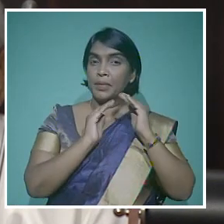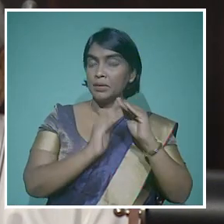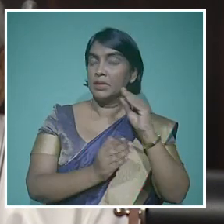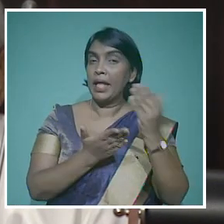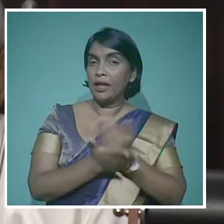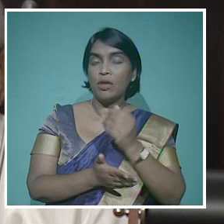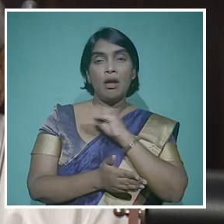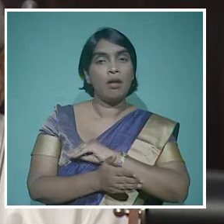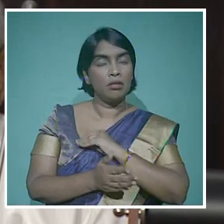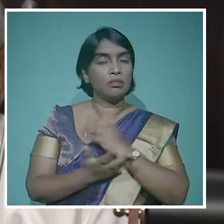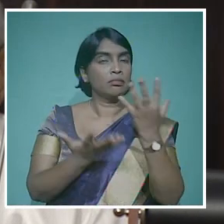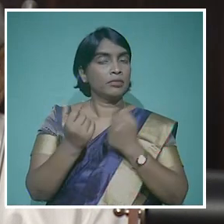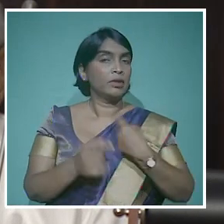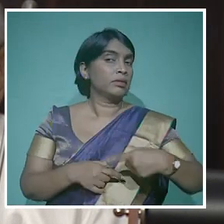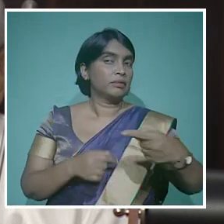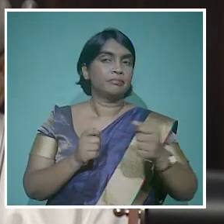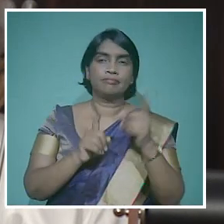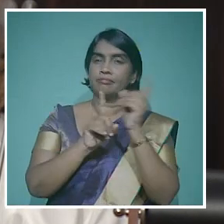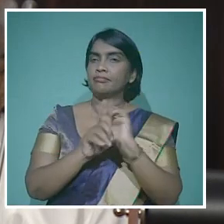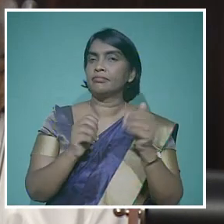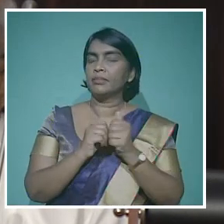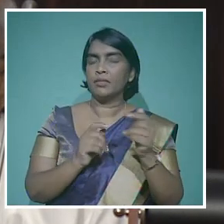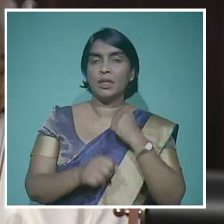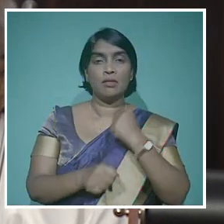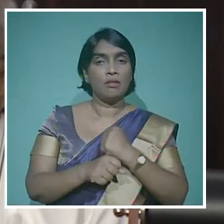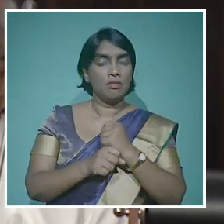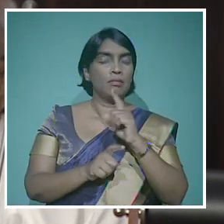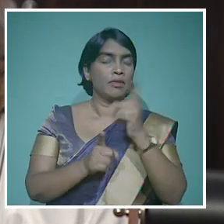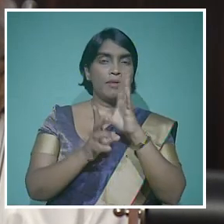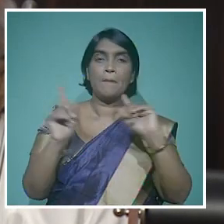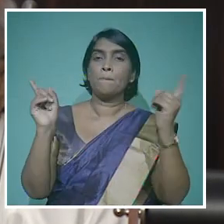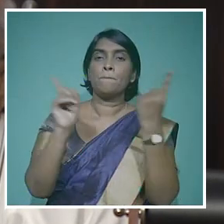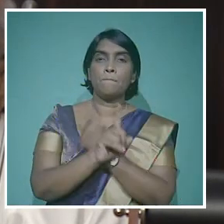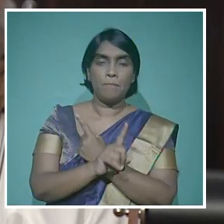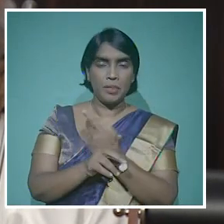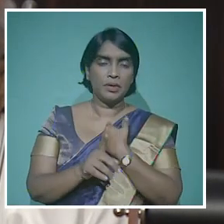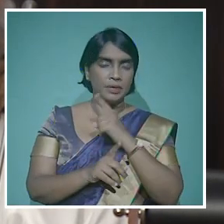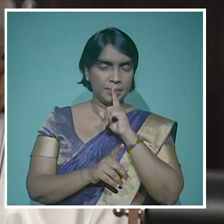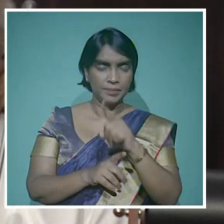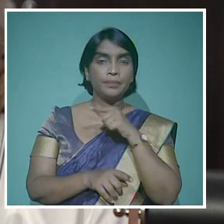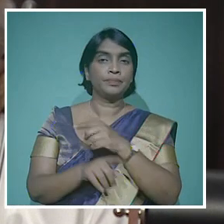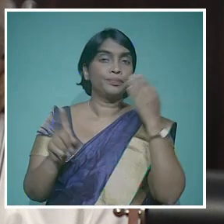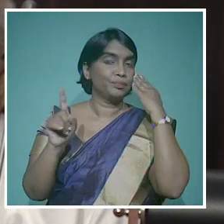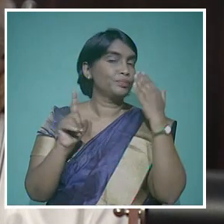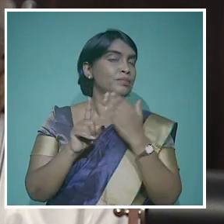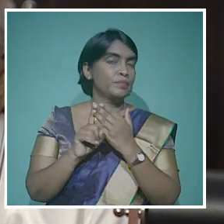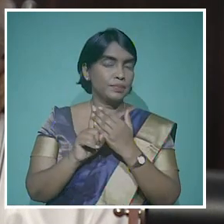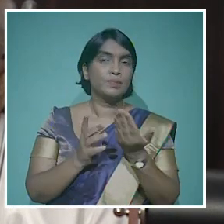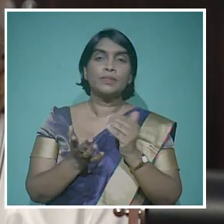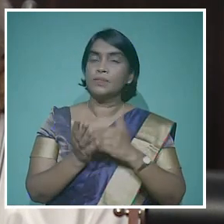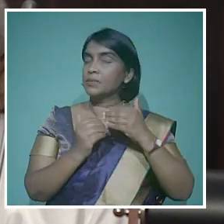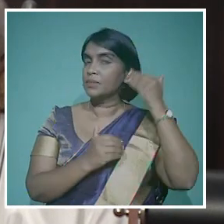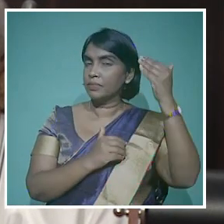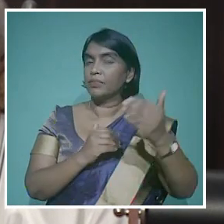ආදායම් සහ ලැබීම දෛනිකව ඍජුවම මහා භාණ්ඩාගාරයට මාරු කිරීමට යෝජනා කරන මේ සම්බන්ධයෙන් යථා